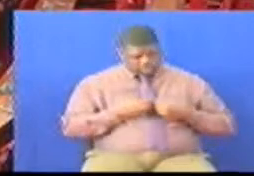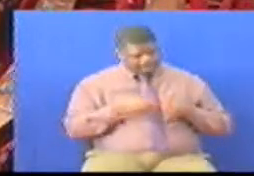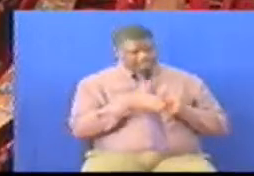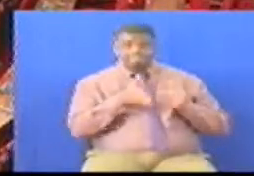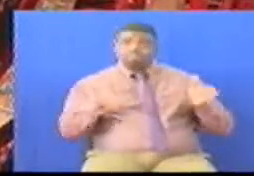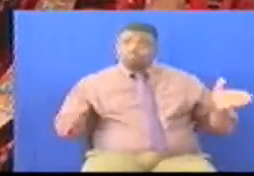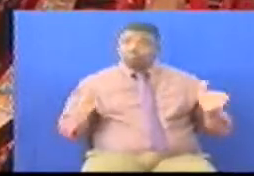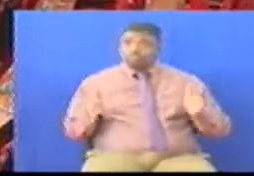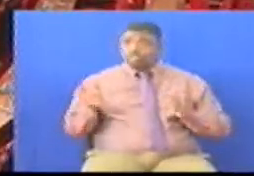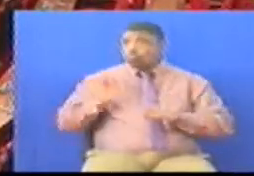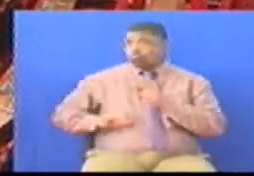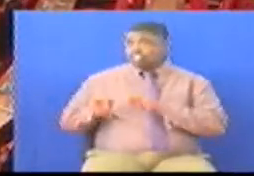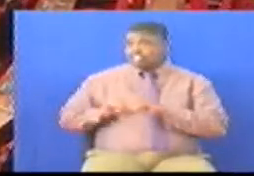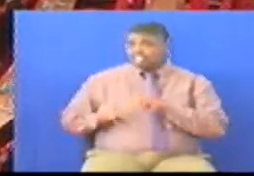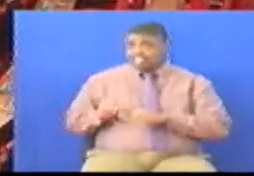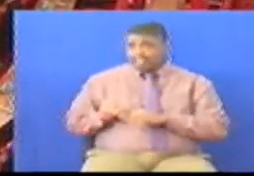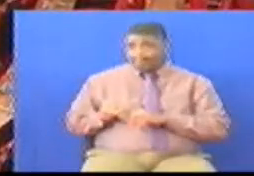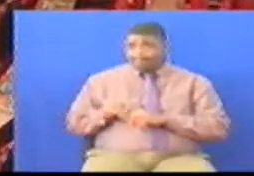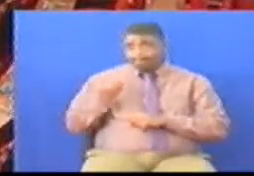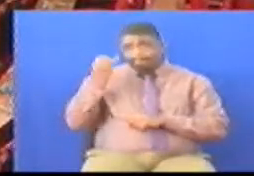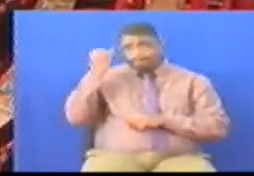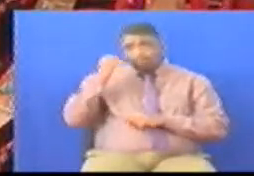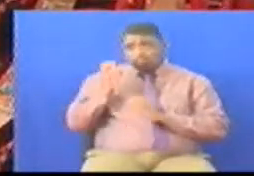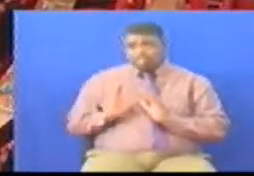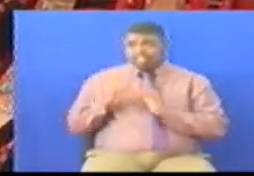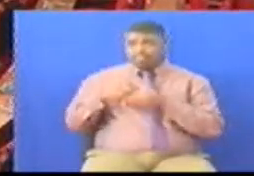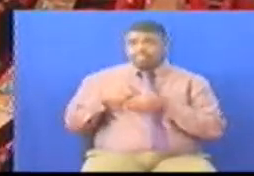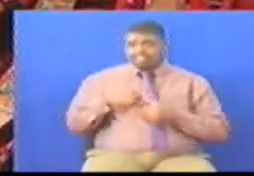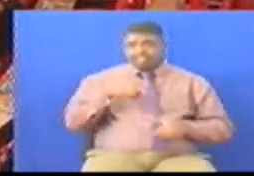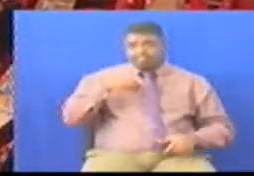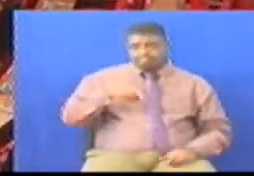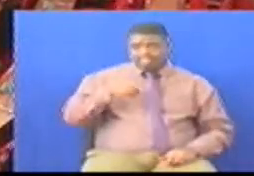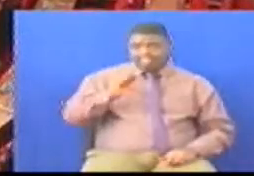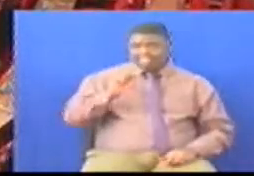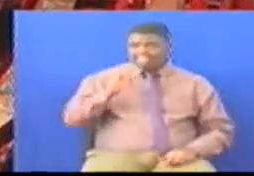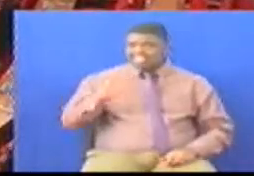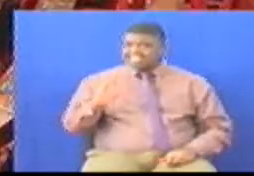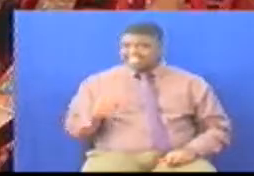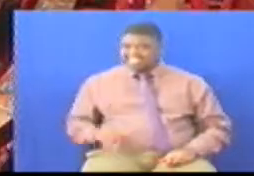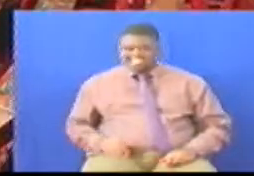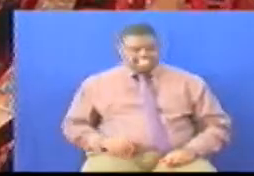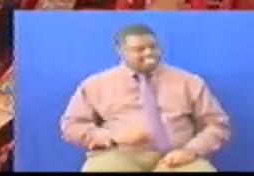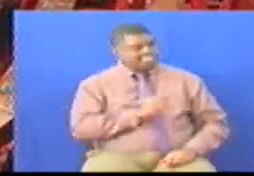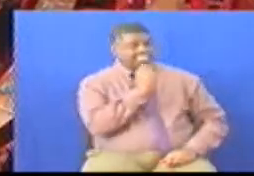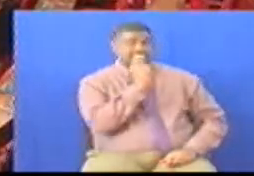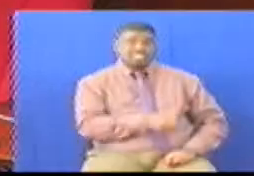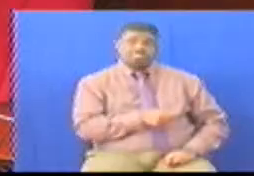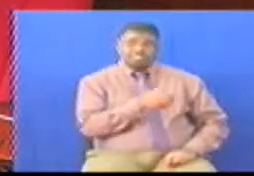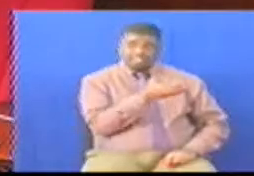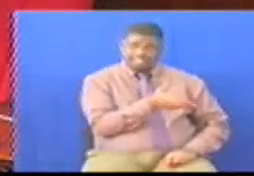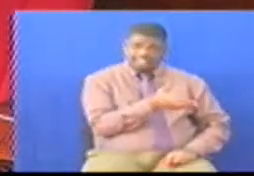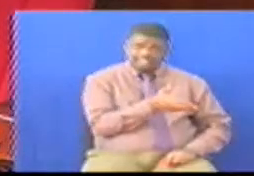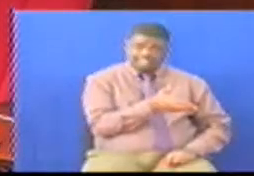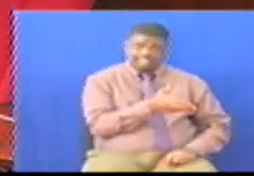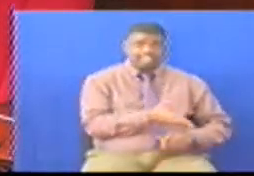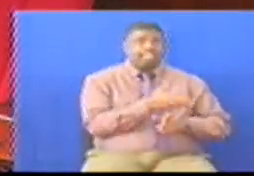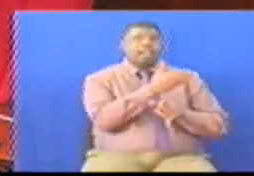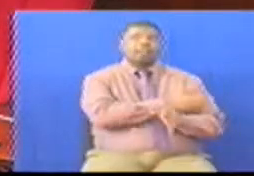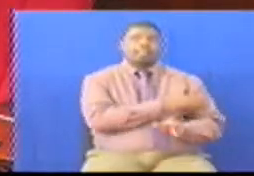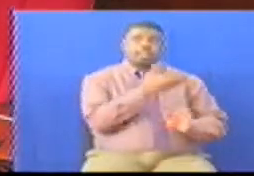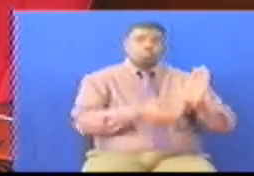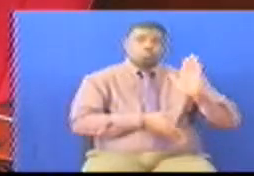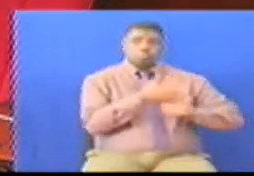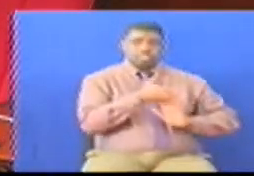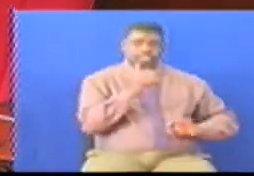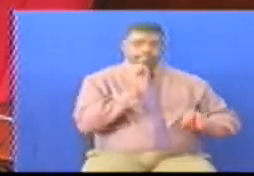kuchangia kwenye maoni ya kamati ya PSC. Lakini Mheshimiwa Spika, kabla sijaanza kutoa